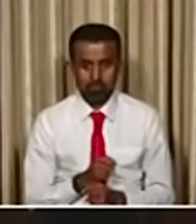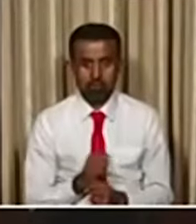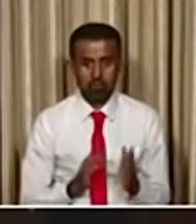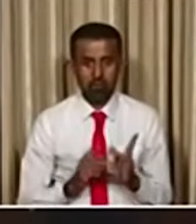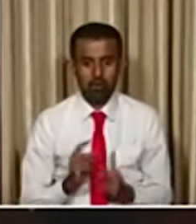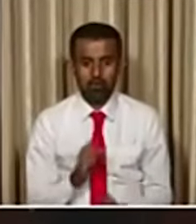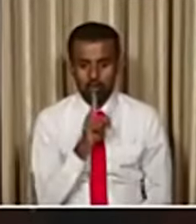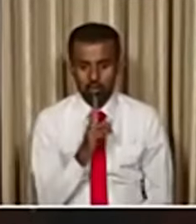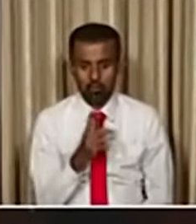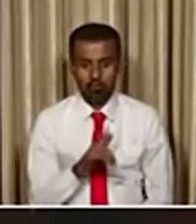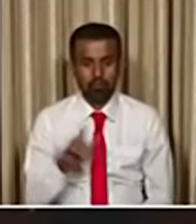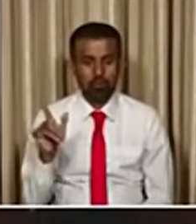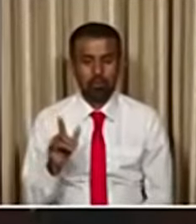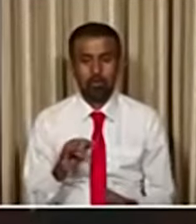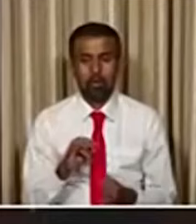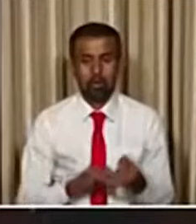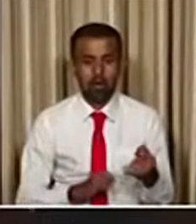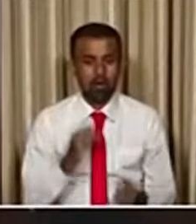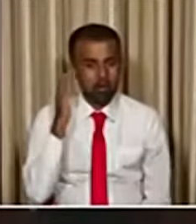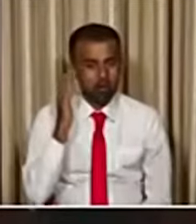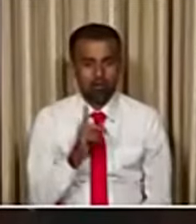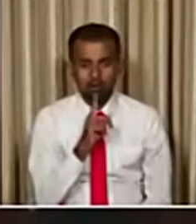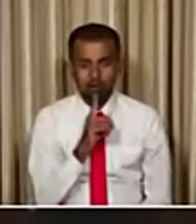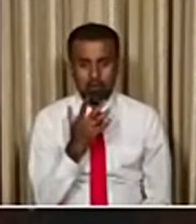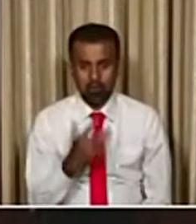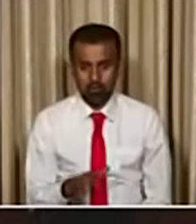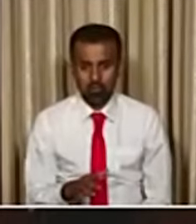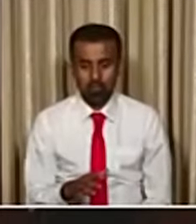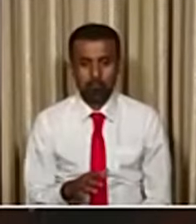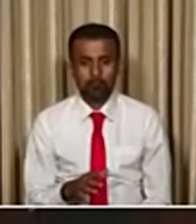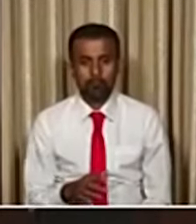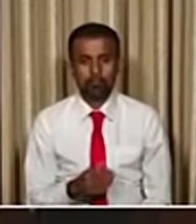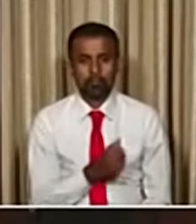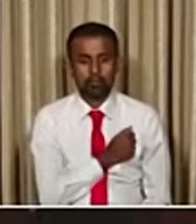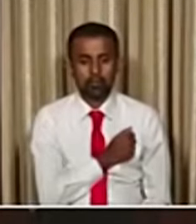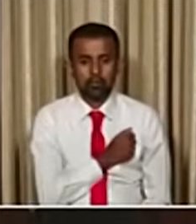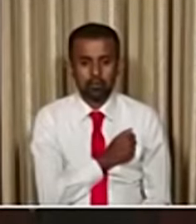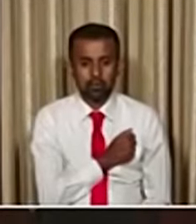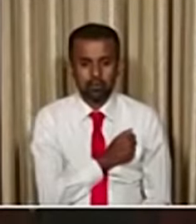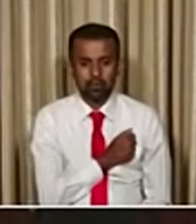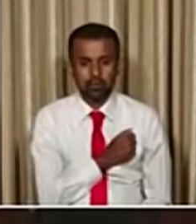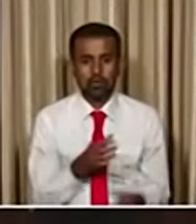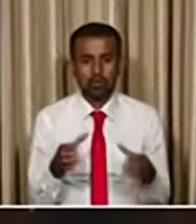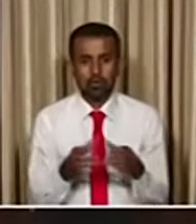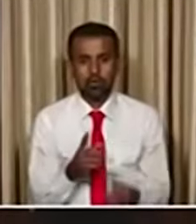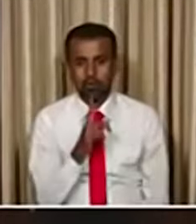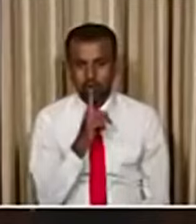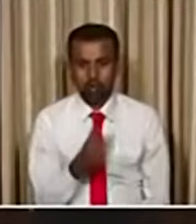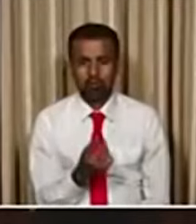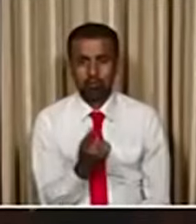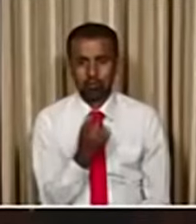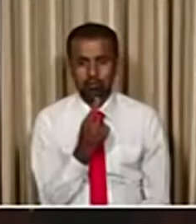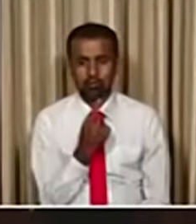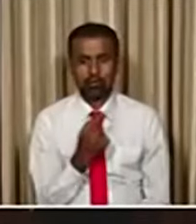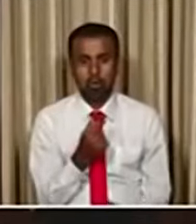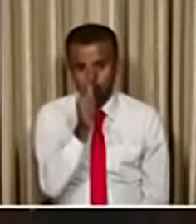ඇමතිතුමාට දැනුම් දුන්නා, විදේශ කටයුතු අමාත්‍යාංශයේ ලේකම්තුමියට දැනුම් දුන්නා, තානාපති අංශවලට දැනුම් දුන්නා. ඒ අය කියන්නේ මේ